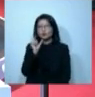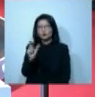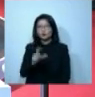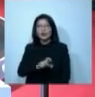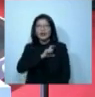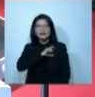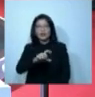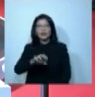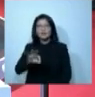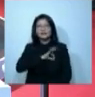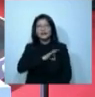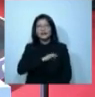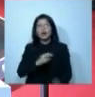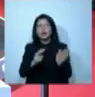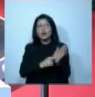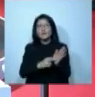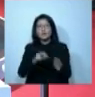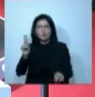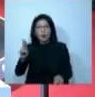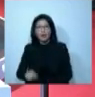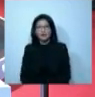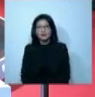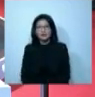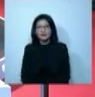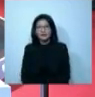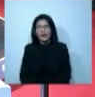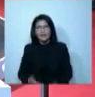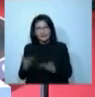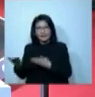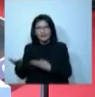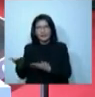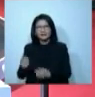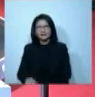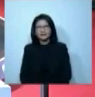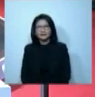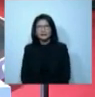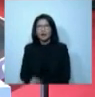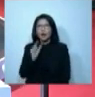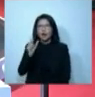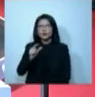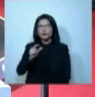bisa mengatakan kalau pada saat debat kemarin Ganjar itu sebenarnya lebih